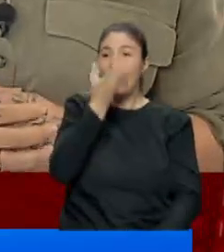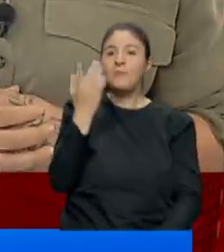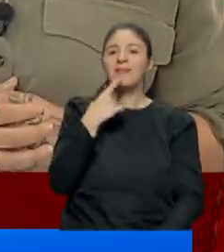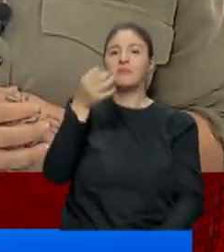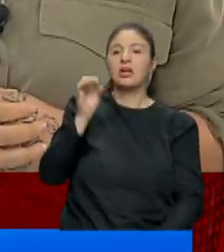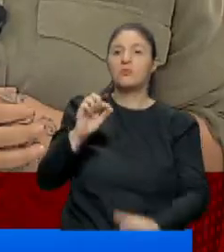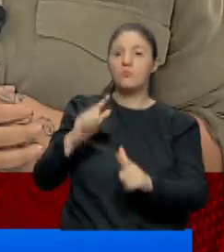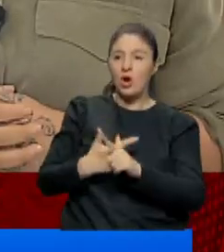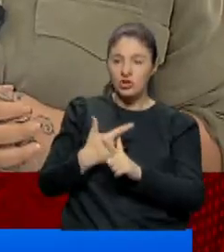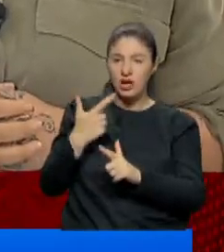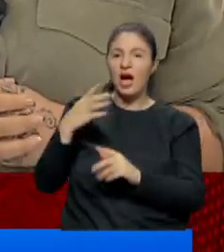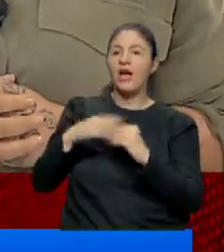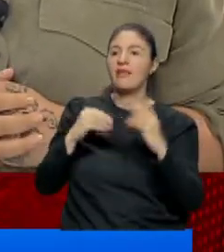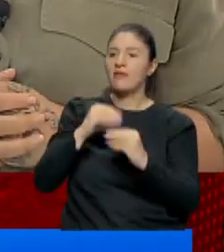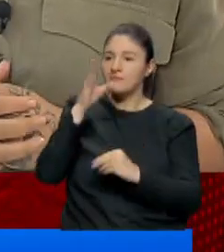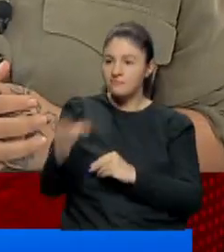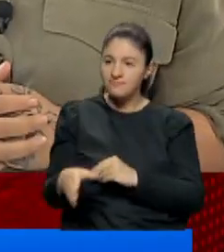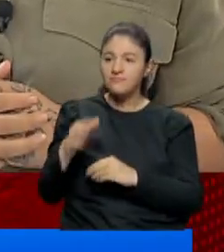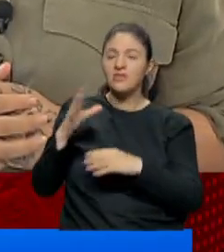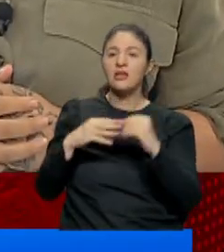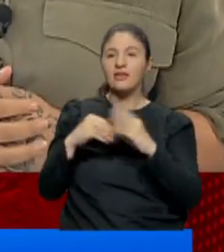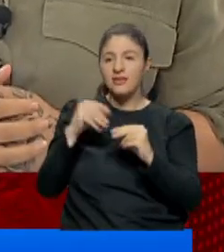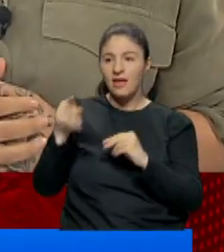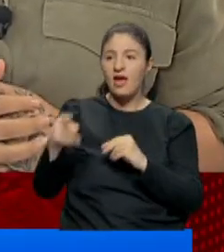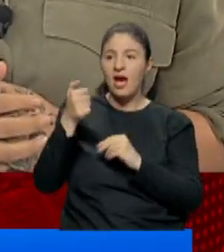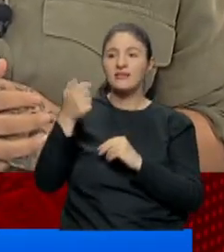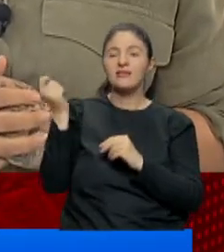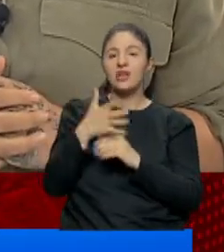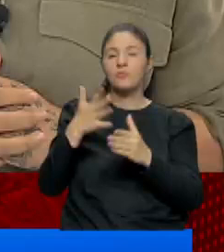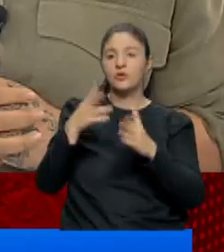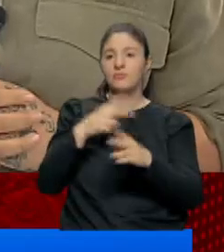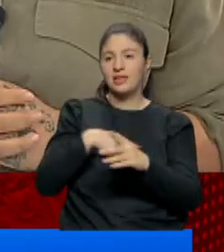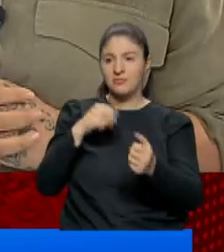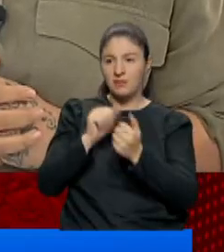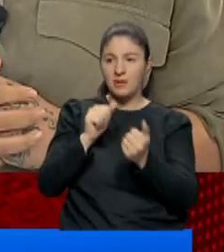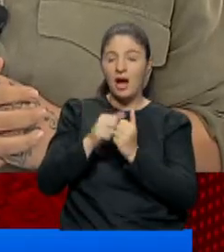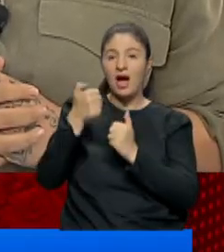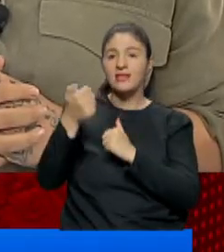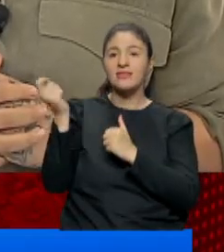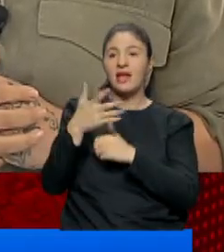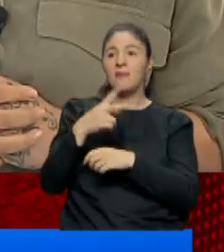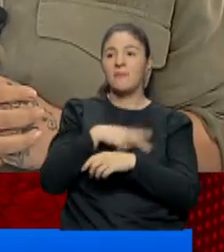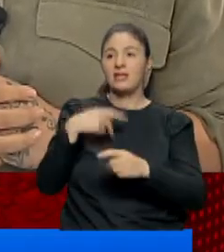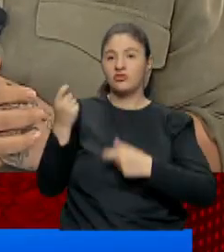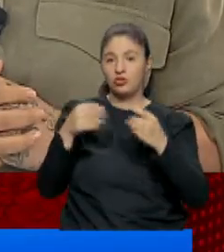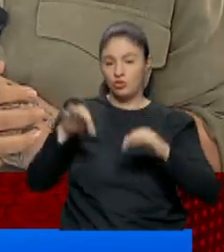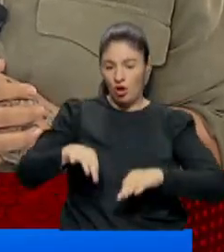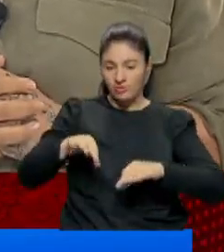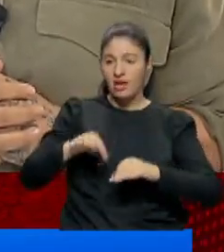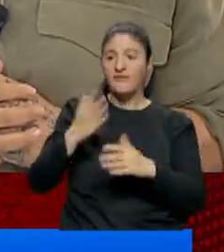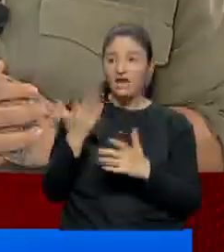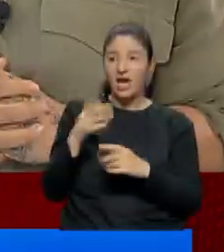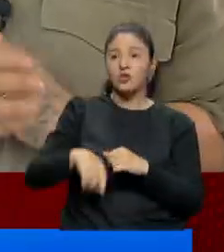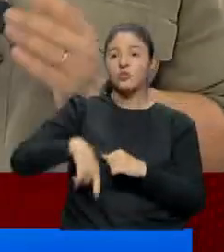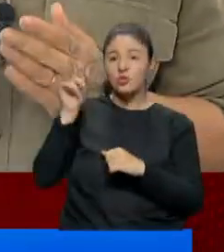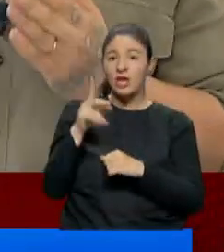diye başladığımız projeye Adana'ya gittik Adana'da Adana'da altı tane büyükşehir belediyemizle birlikte altı tane belediyemizde çalışıyoruz şu anda